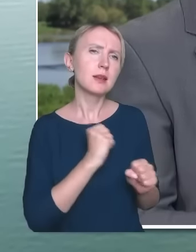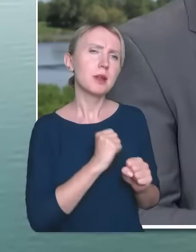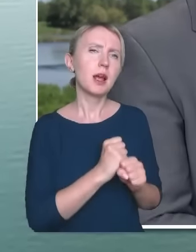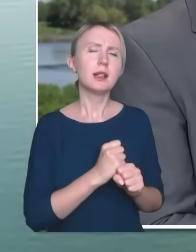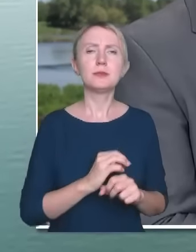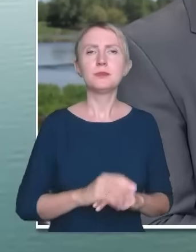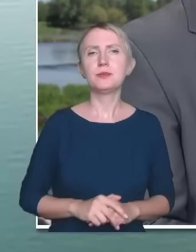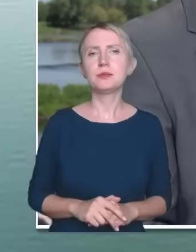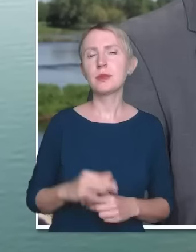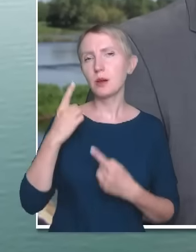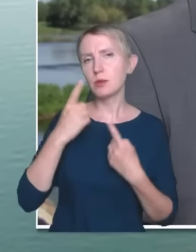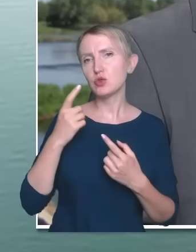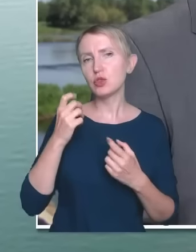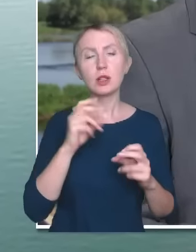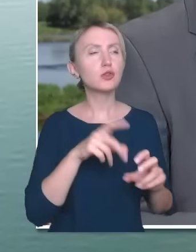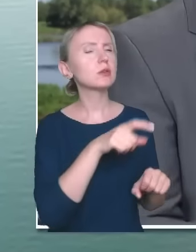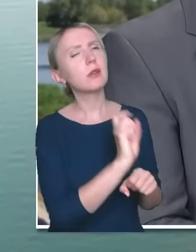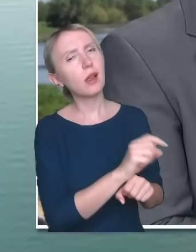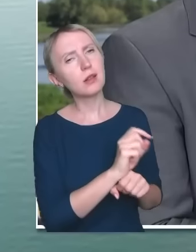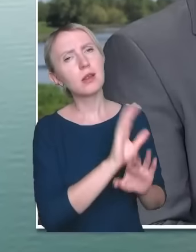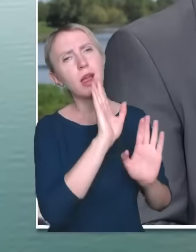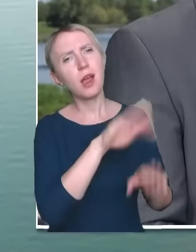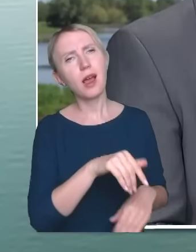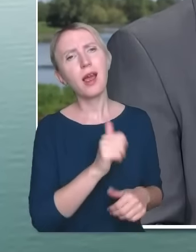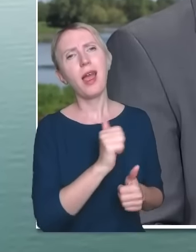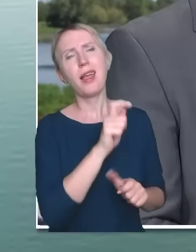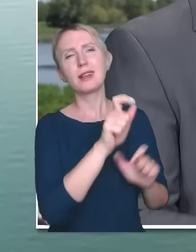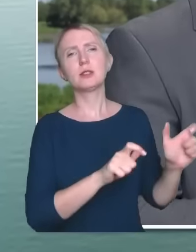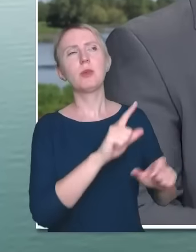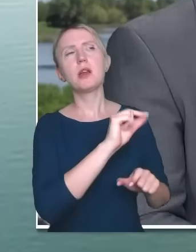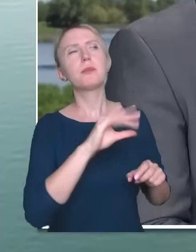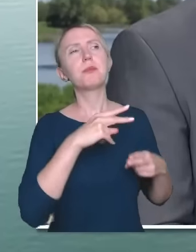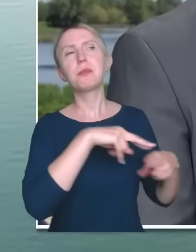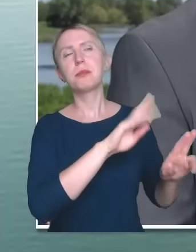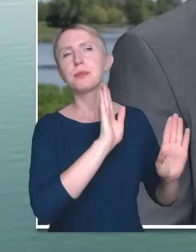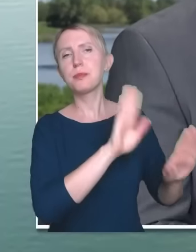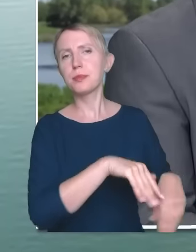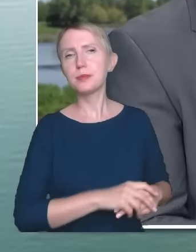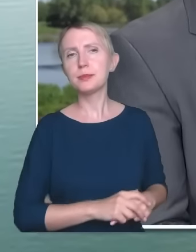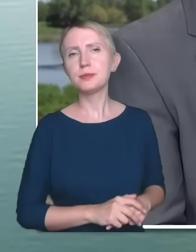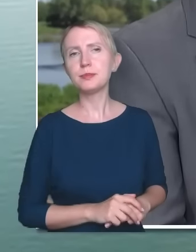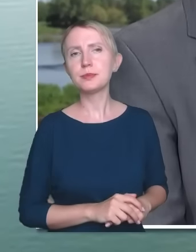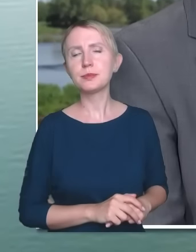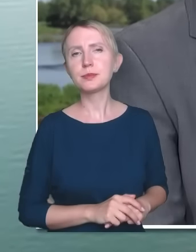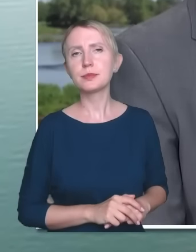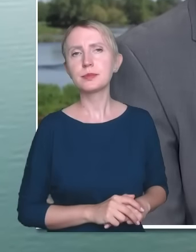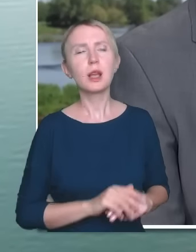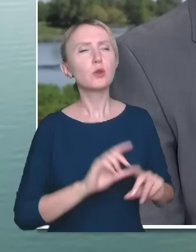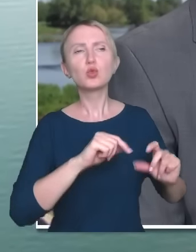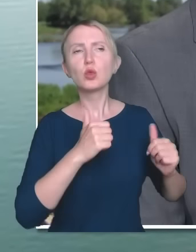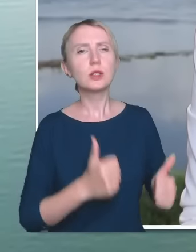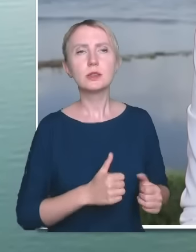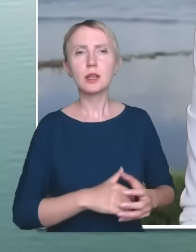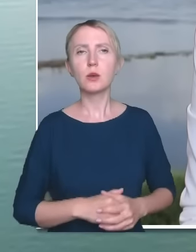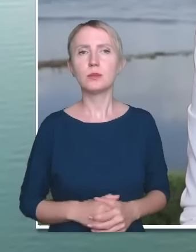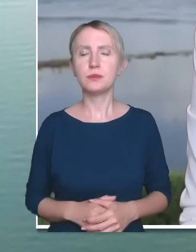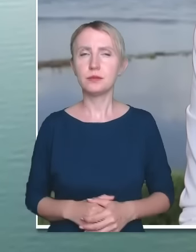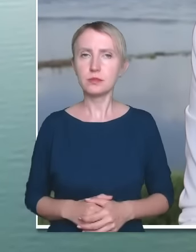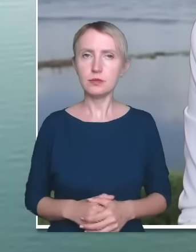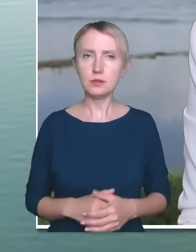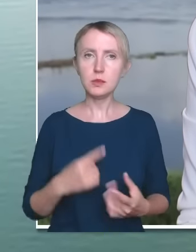Myślę, że po prostu tak. Zlekceważono, że to ci wszyscy eksperci, to pisowcy i w ogóle... Co się stało w tym roku? Myślę, że